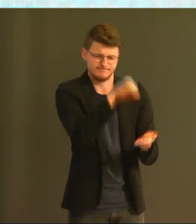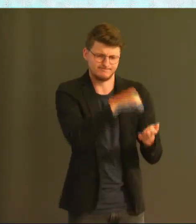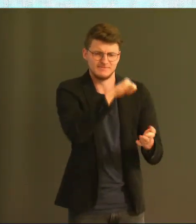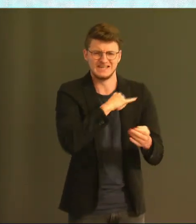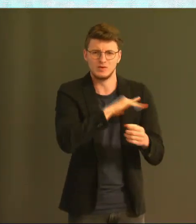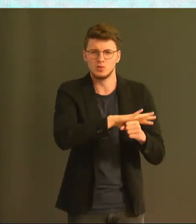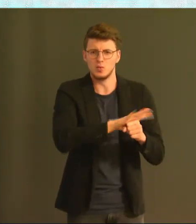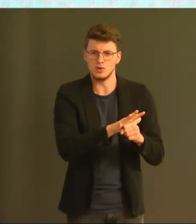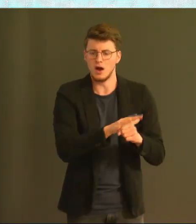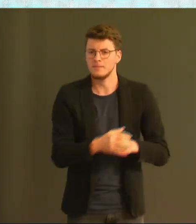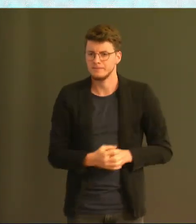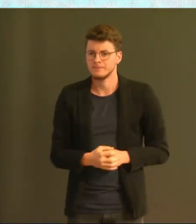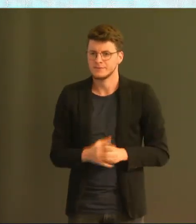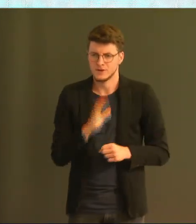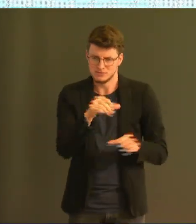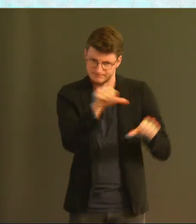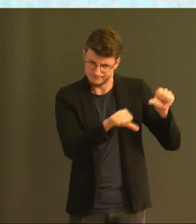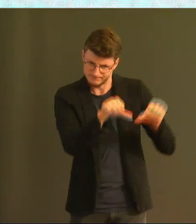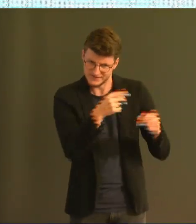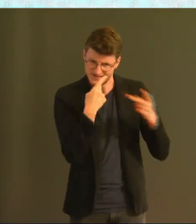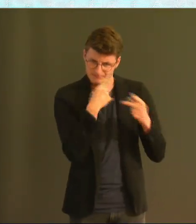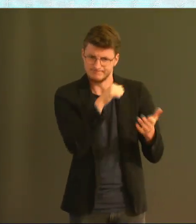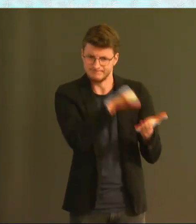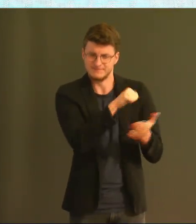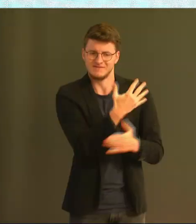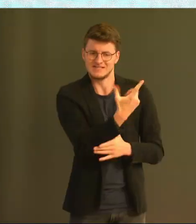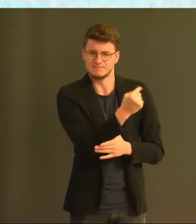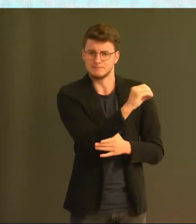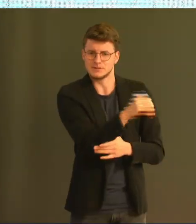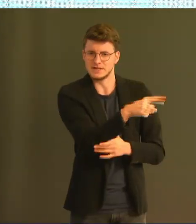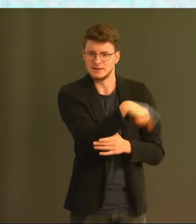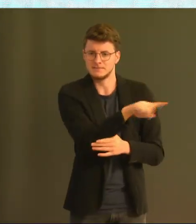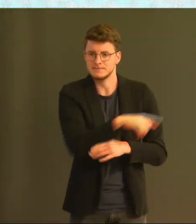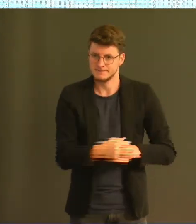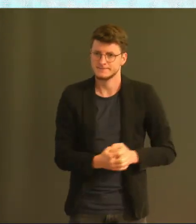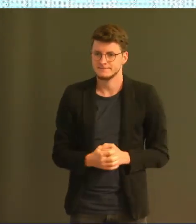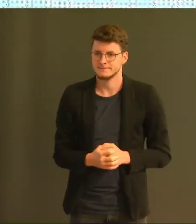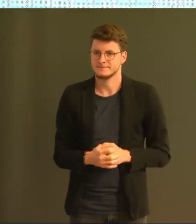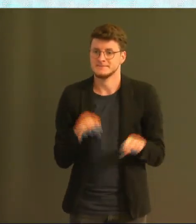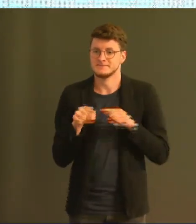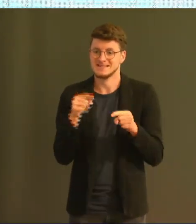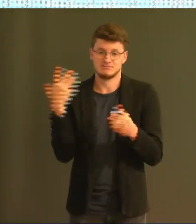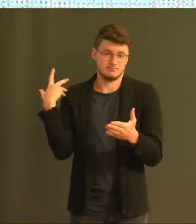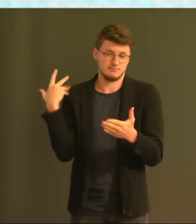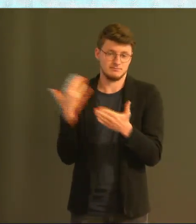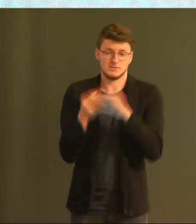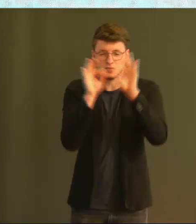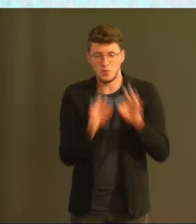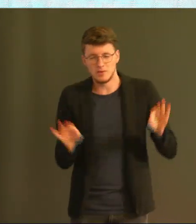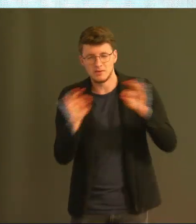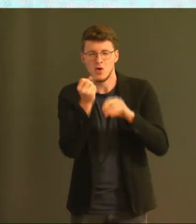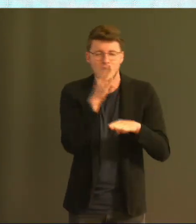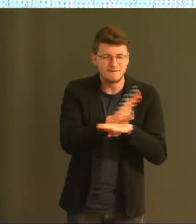laboratorium test des princes total entend ouvrir au privé de